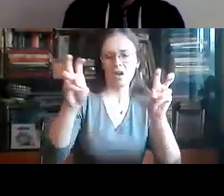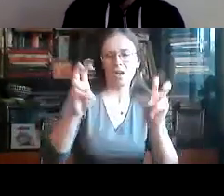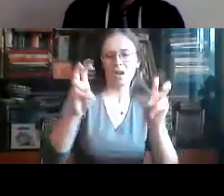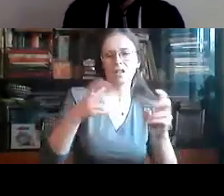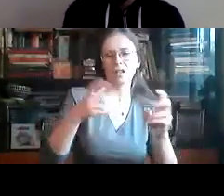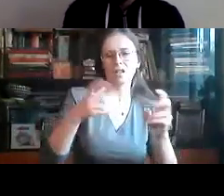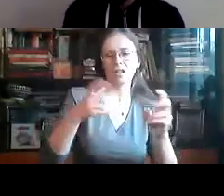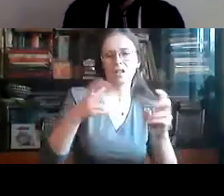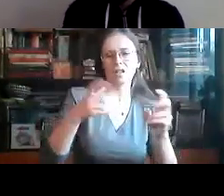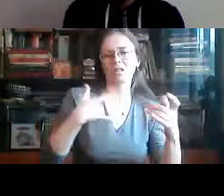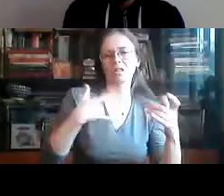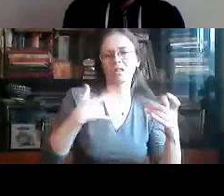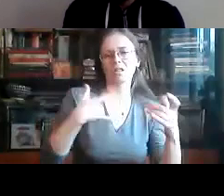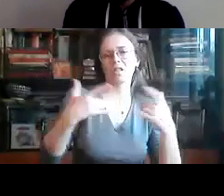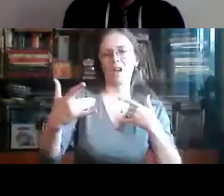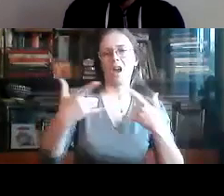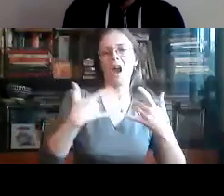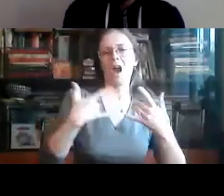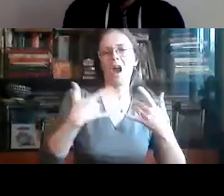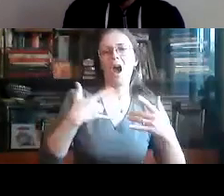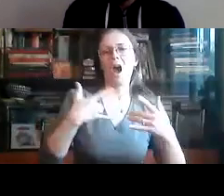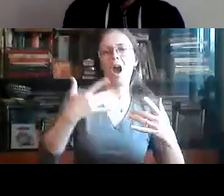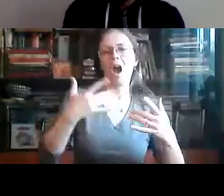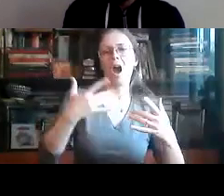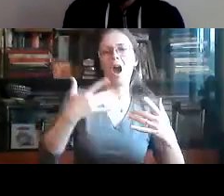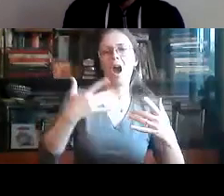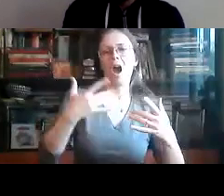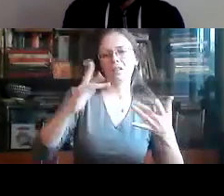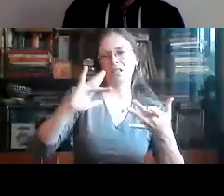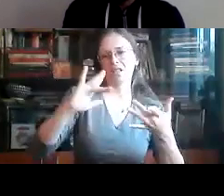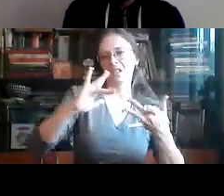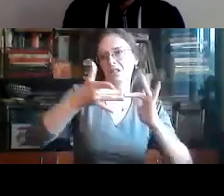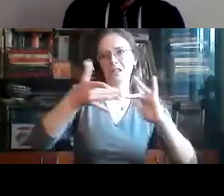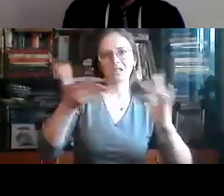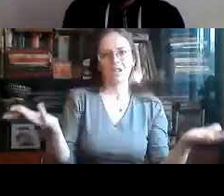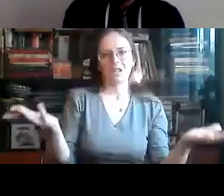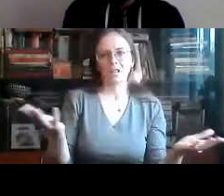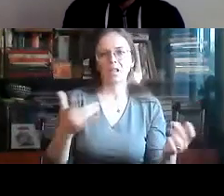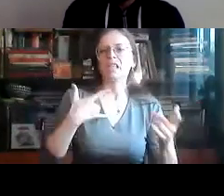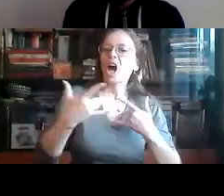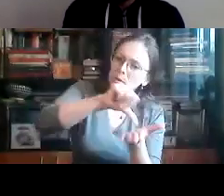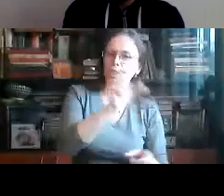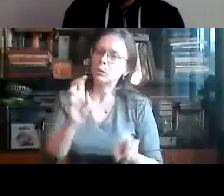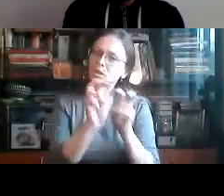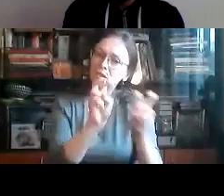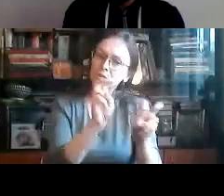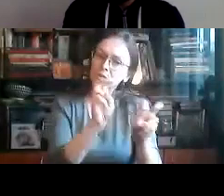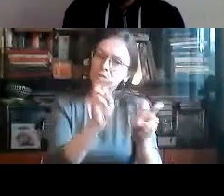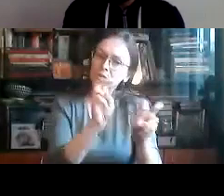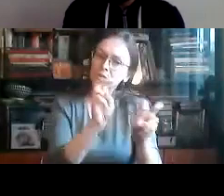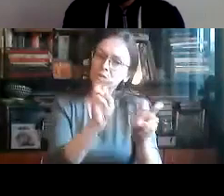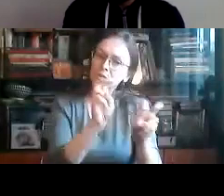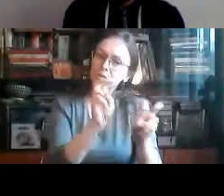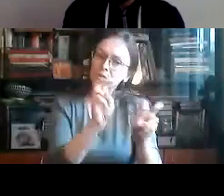что человек должен приходить в зал, обмениваться энергией с актерами и